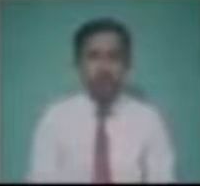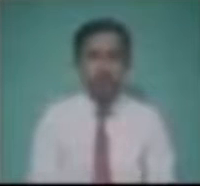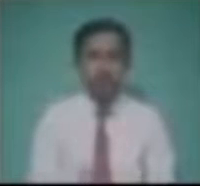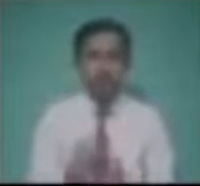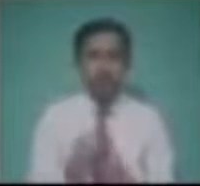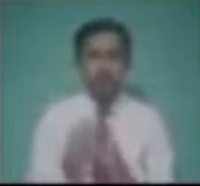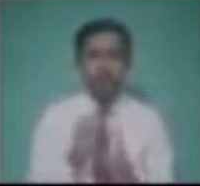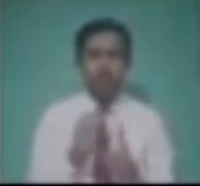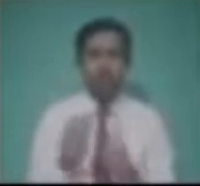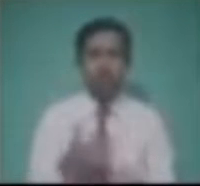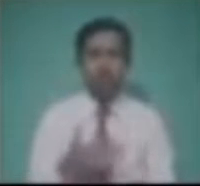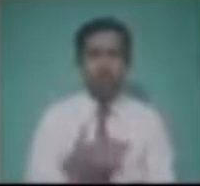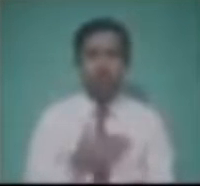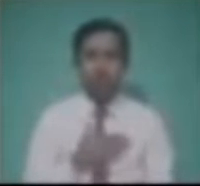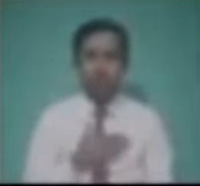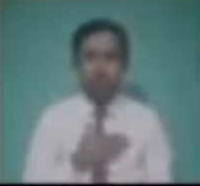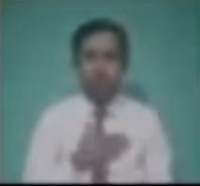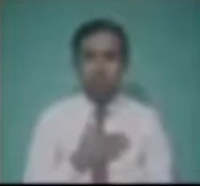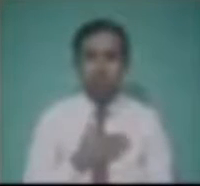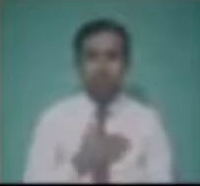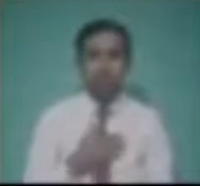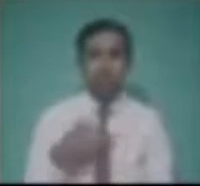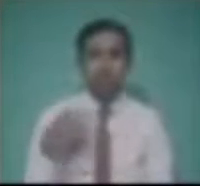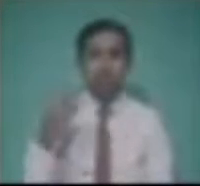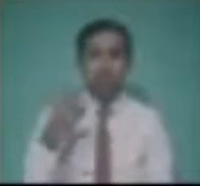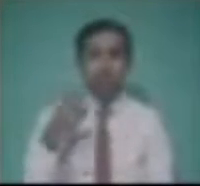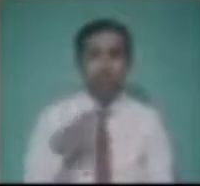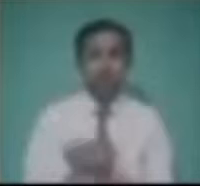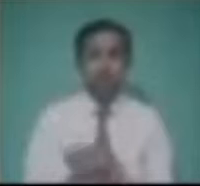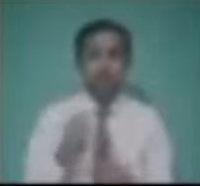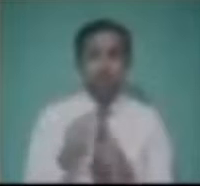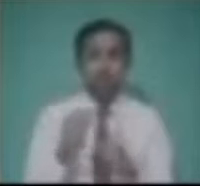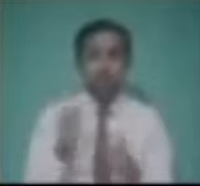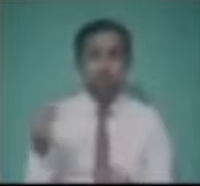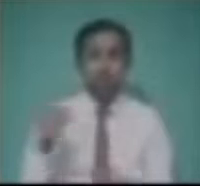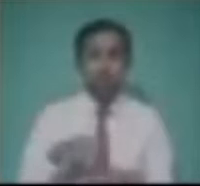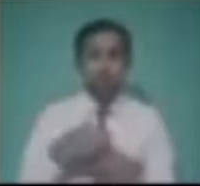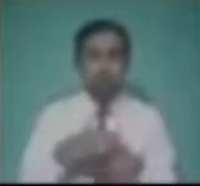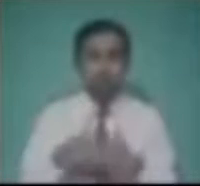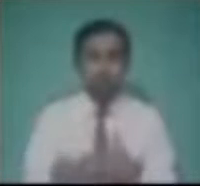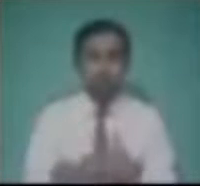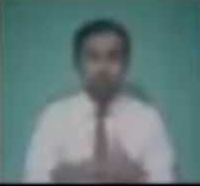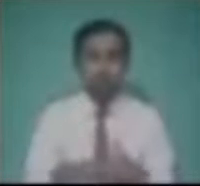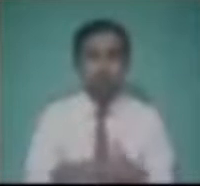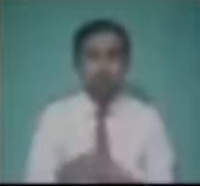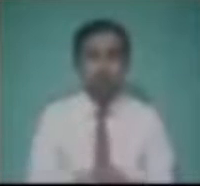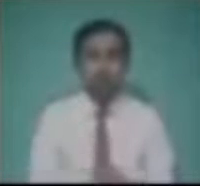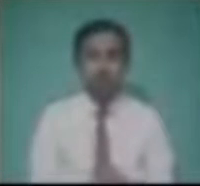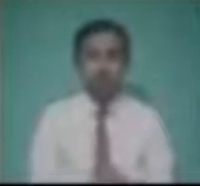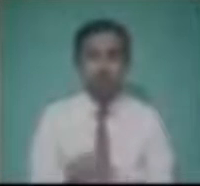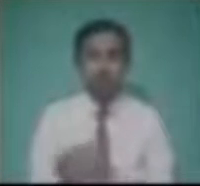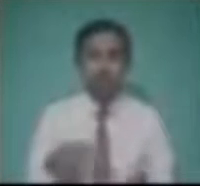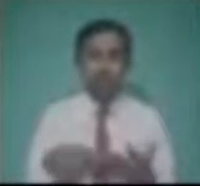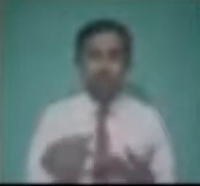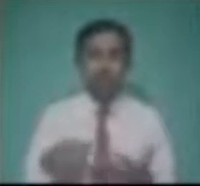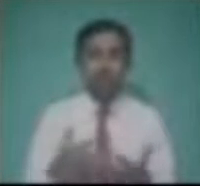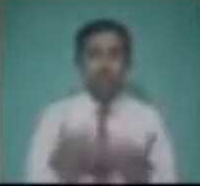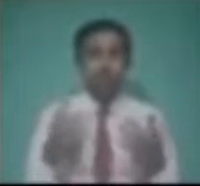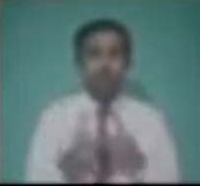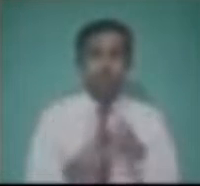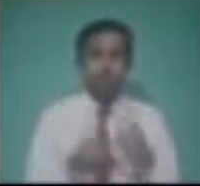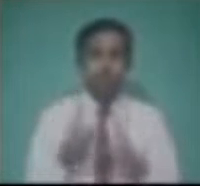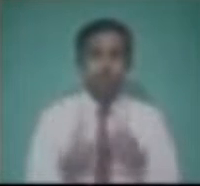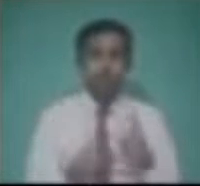E parlimentuwe mage tungweni warata parlimentuwe illa tiyena addaki manuwa nan. Me dewal kochchara kata